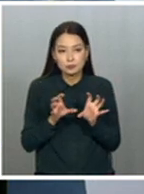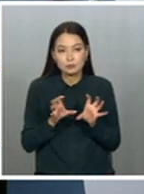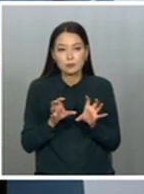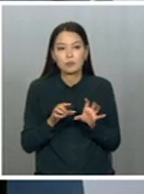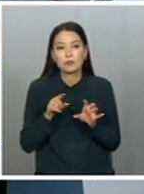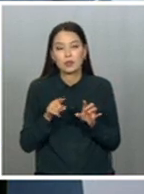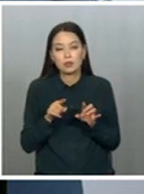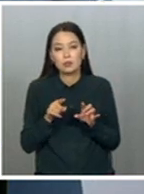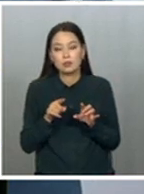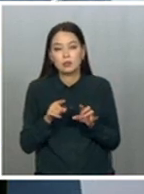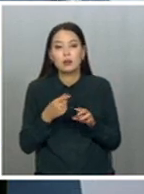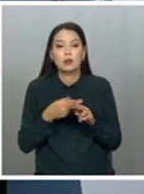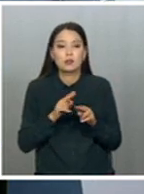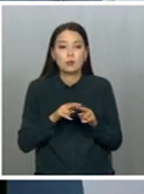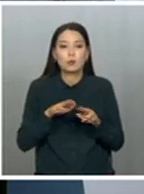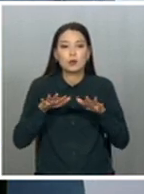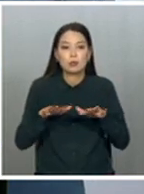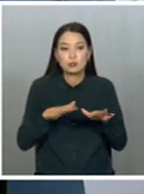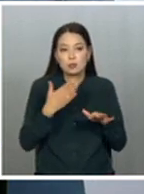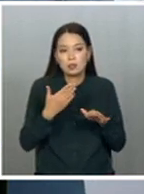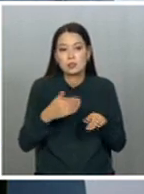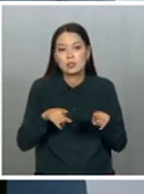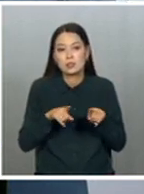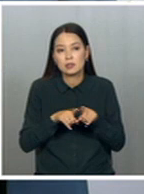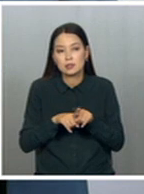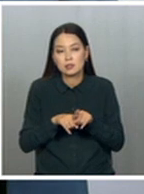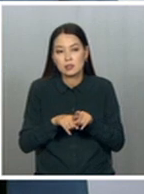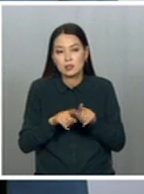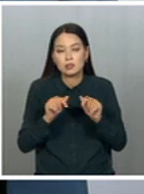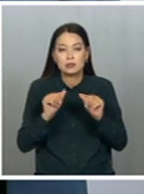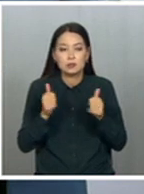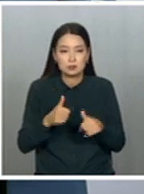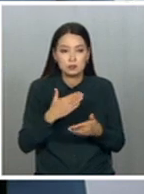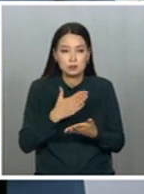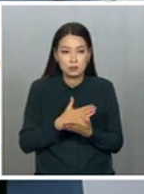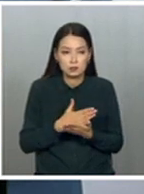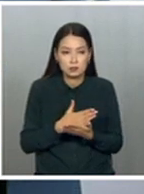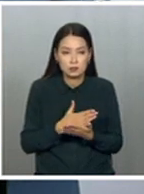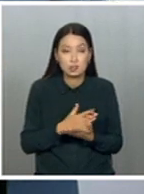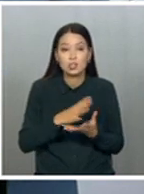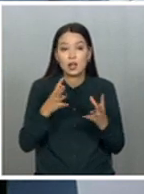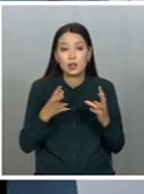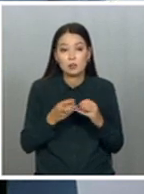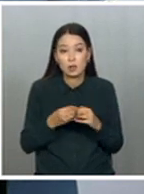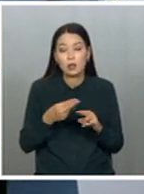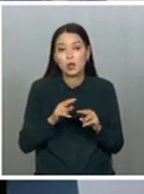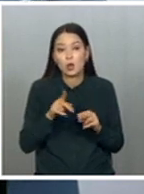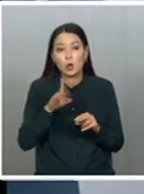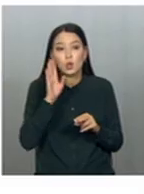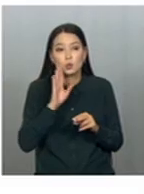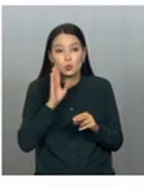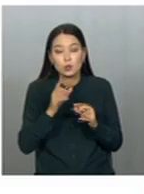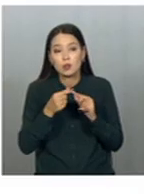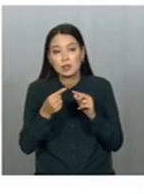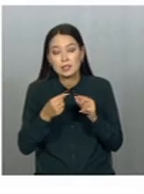өткізгіш шоқтар арқылы, яғни ксилемалар арқылы сулар қарқынды тасымалданады. Жалпы судың булануына сыртқы